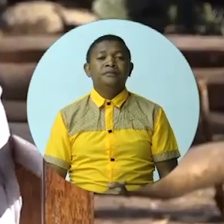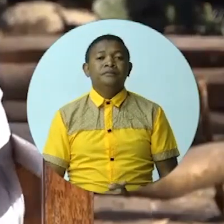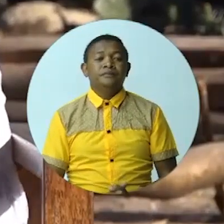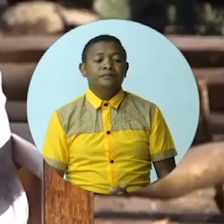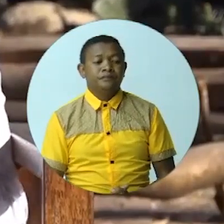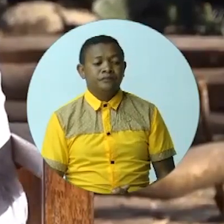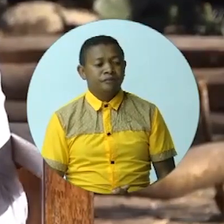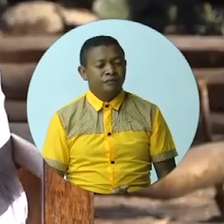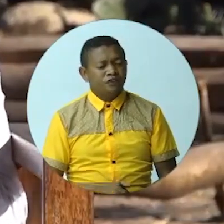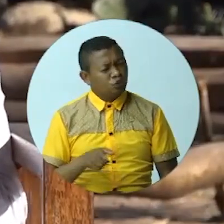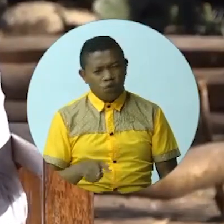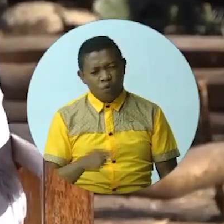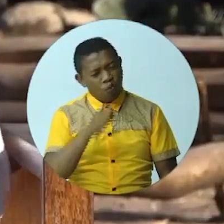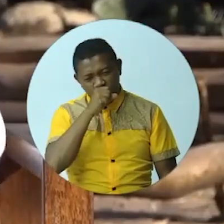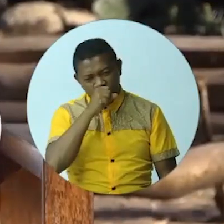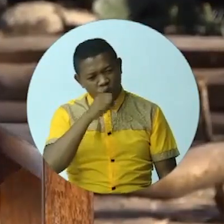Fa tsy mbola goavana be izy io